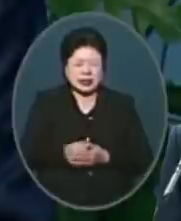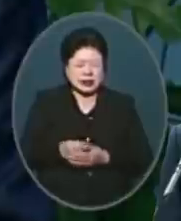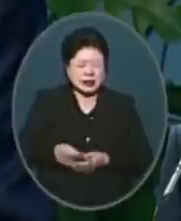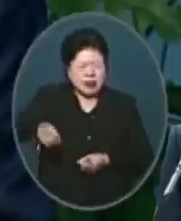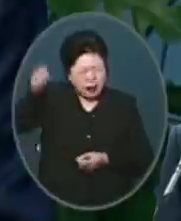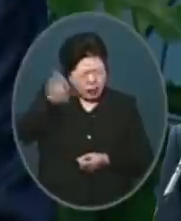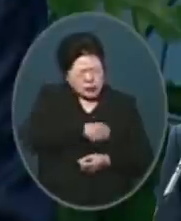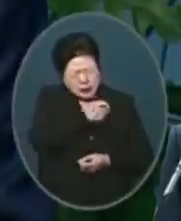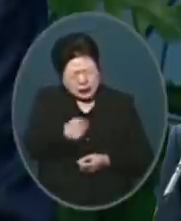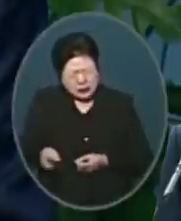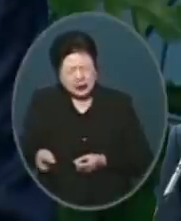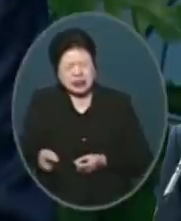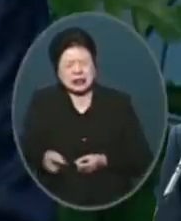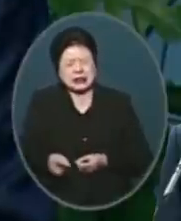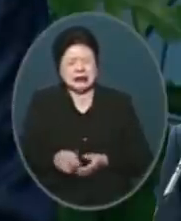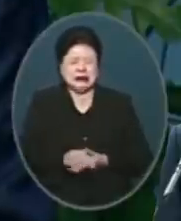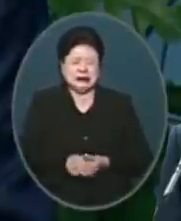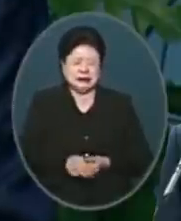그럴 수가 세상에 있겠습니까?